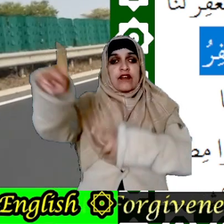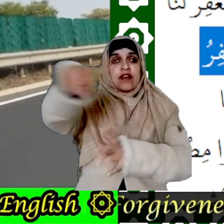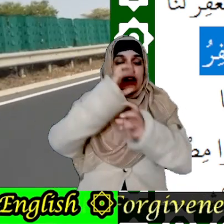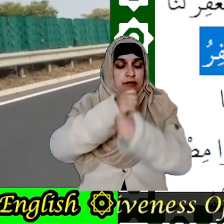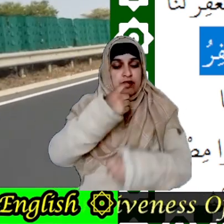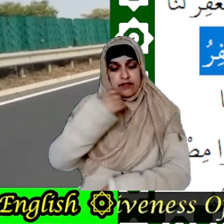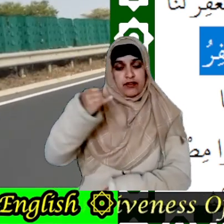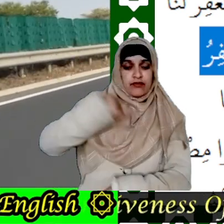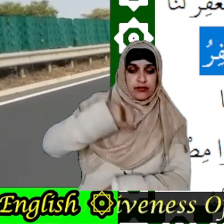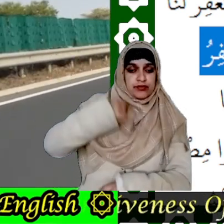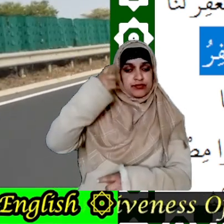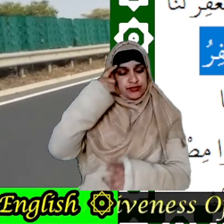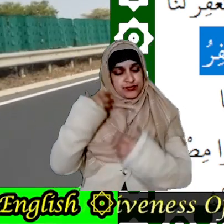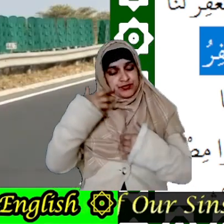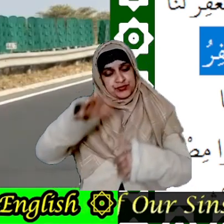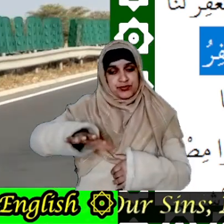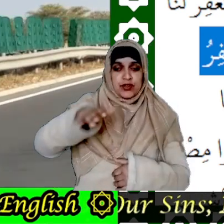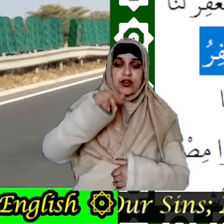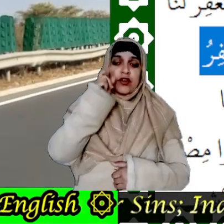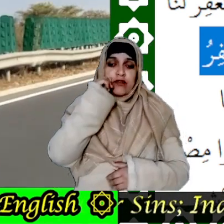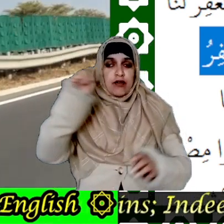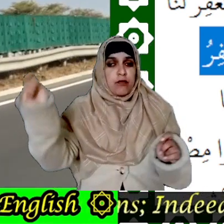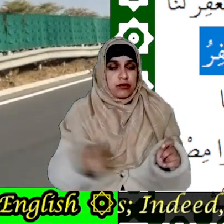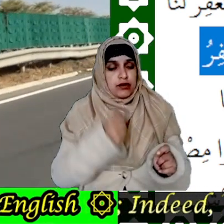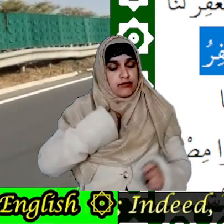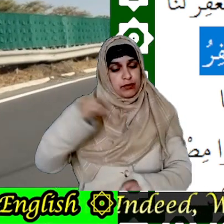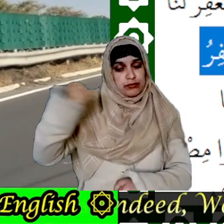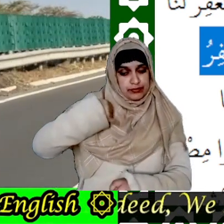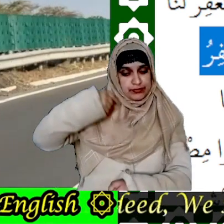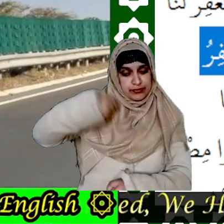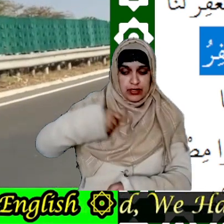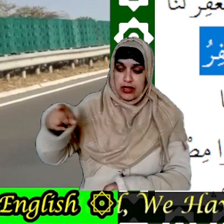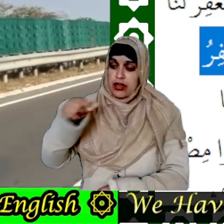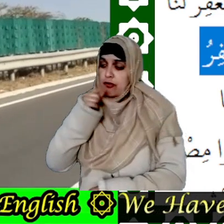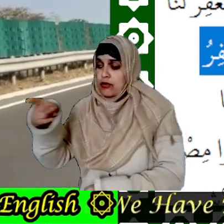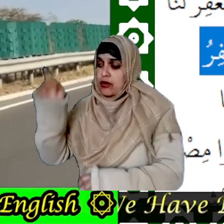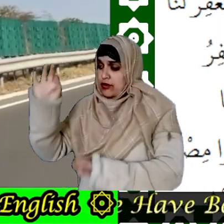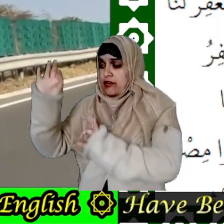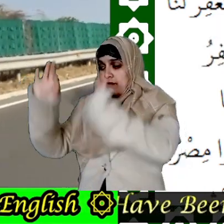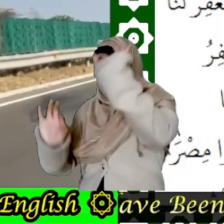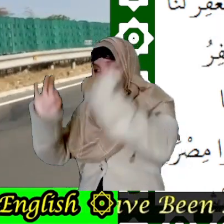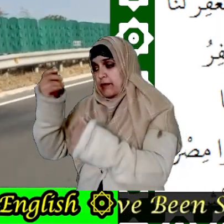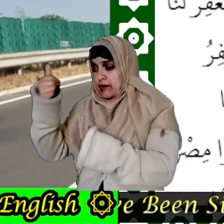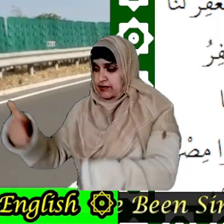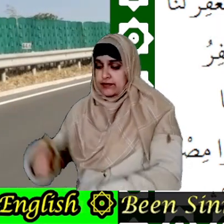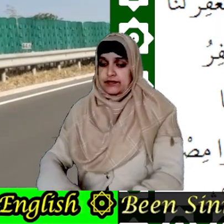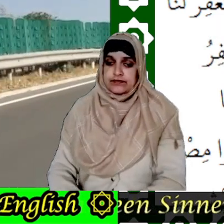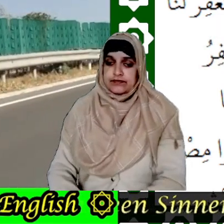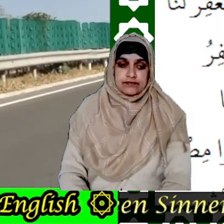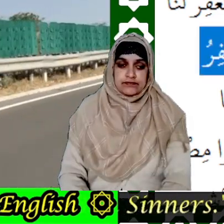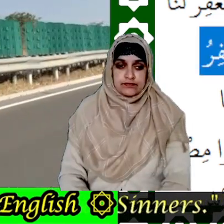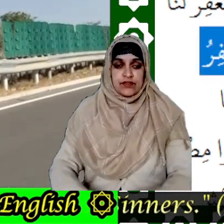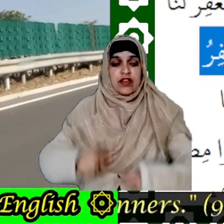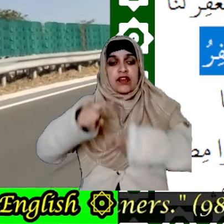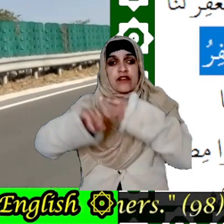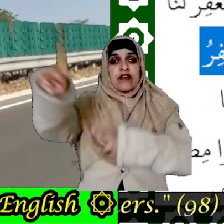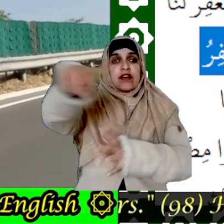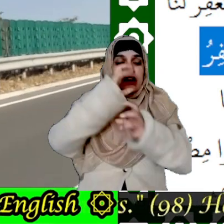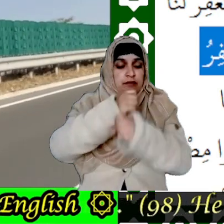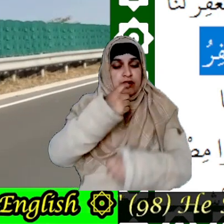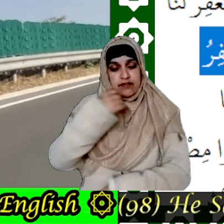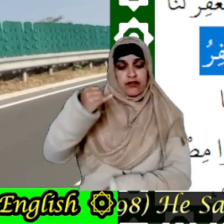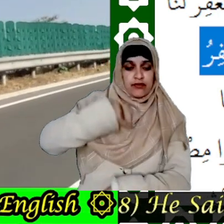خد آخر هالكنيتين سني خد سوف أستغفر لكم ربي قنا ربي أرارم سني